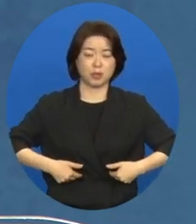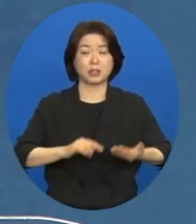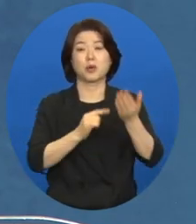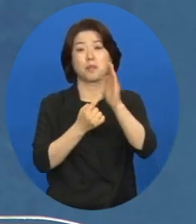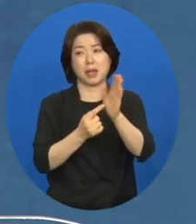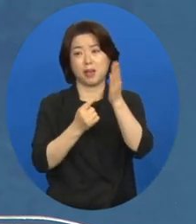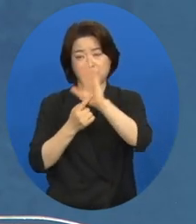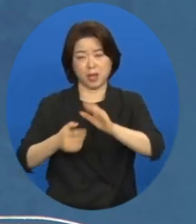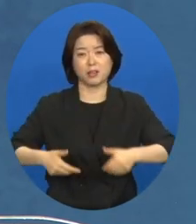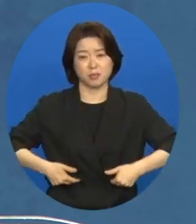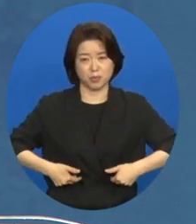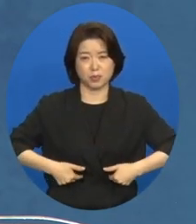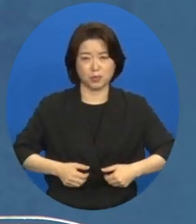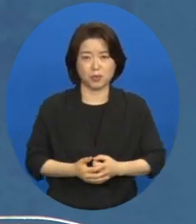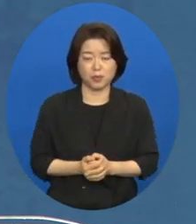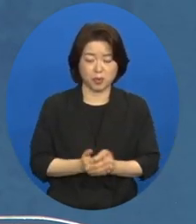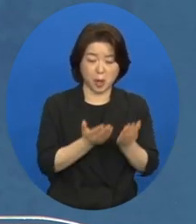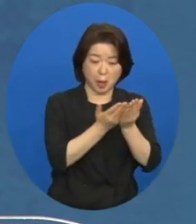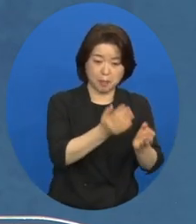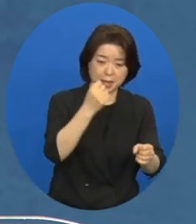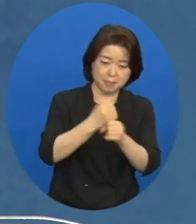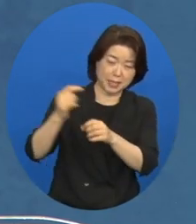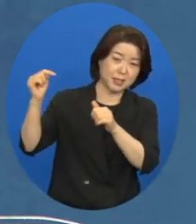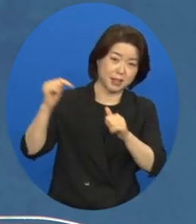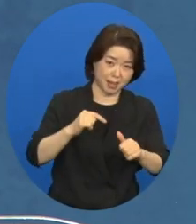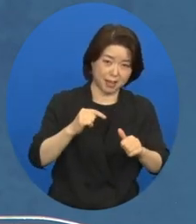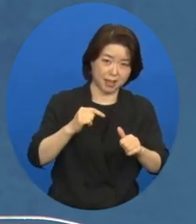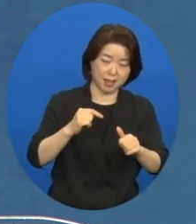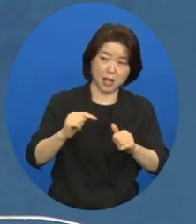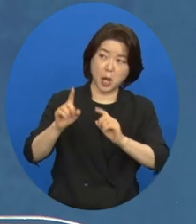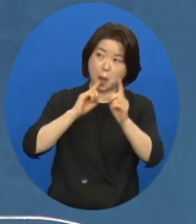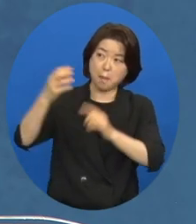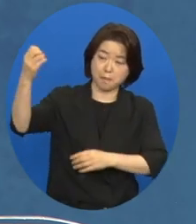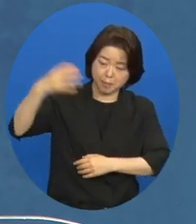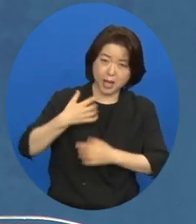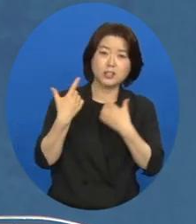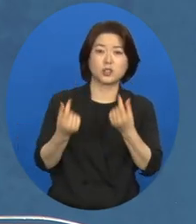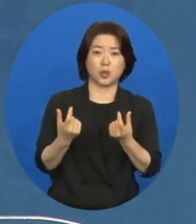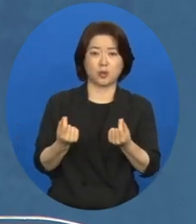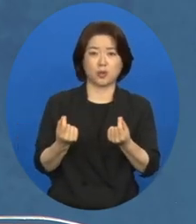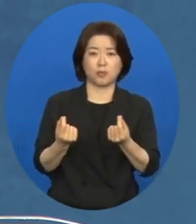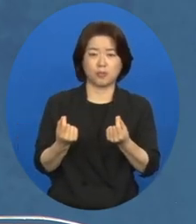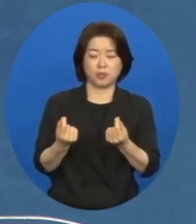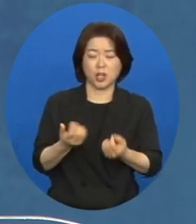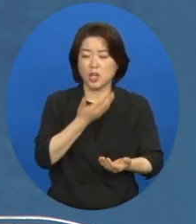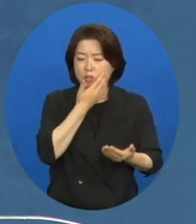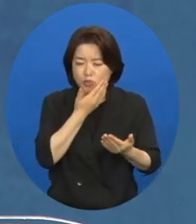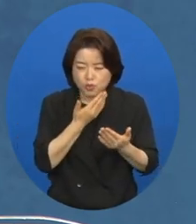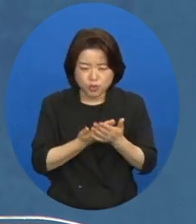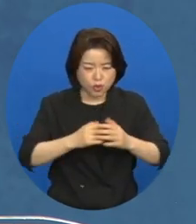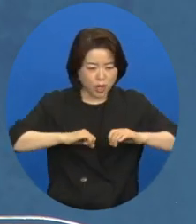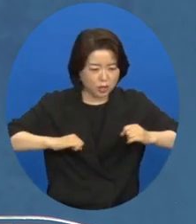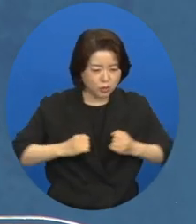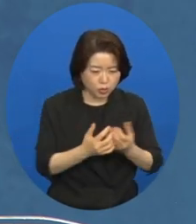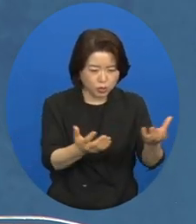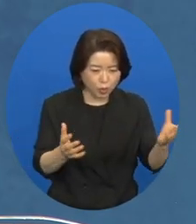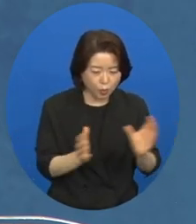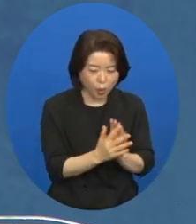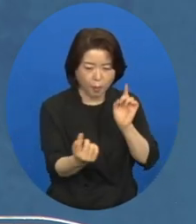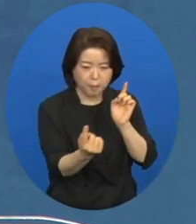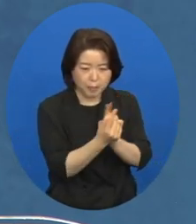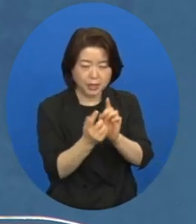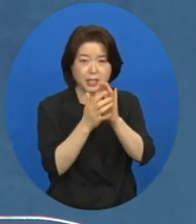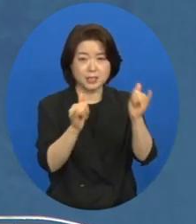반응입니다. 방주를 만들라 말씀하신 것 같이 아주 중요한 순종의 영역 앞에 놓여 계신 분